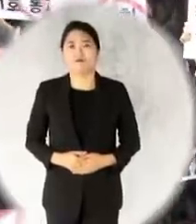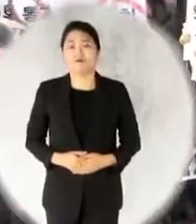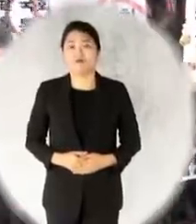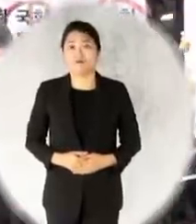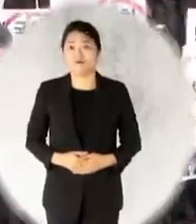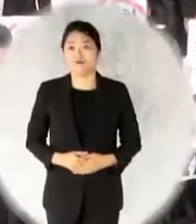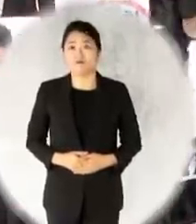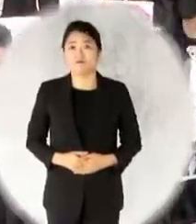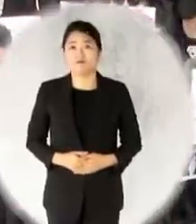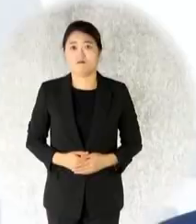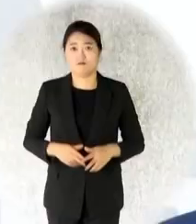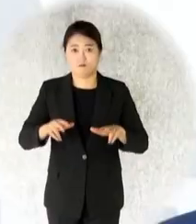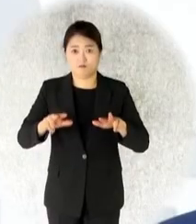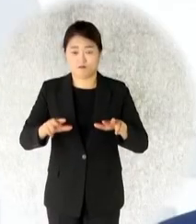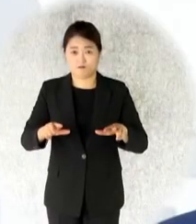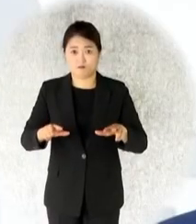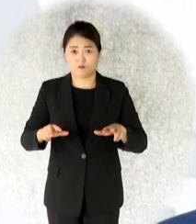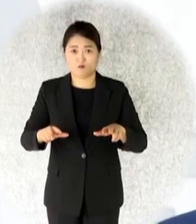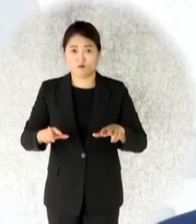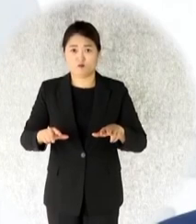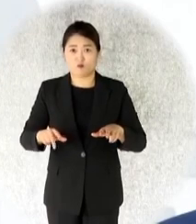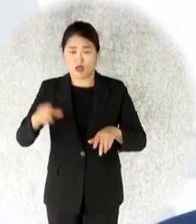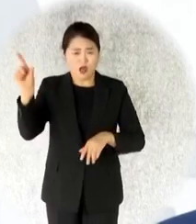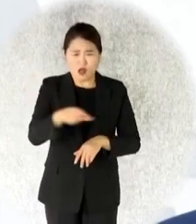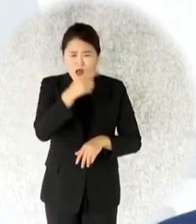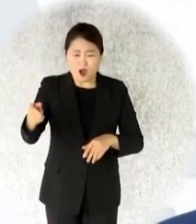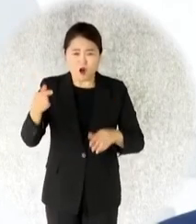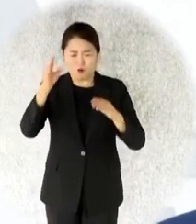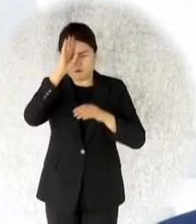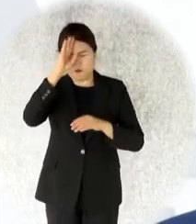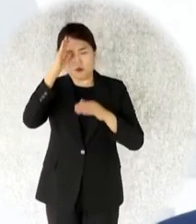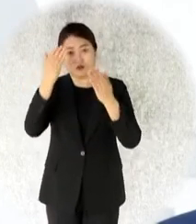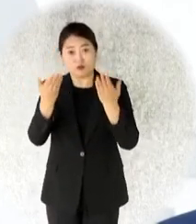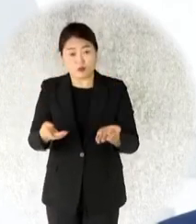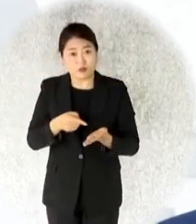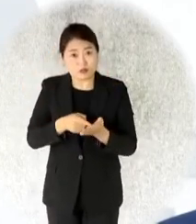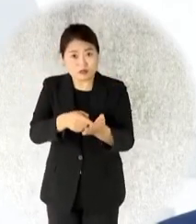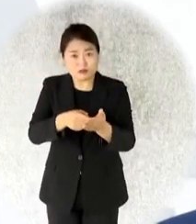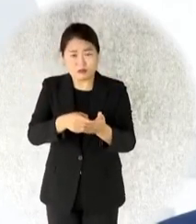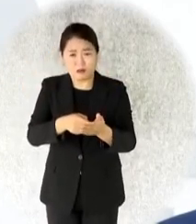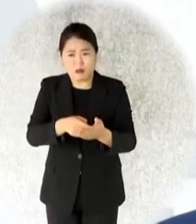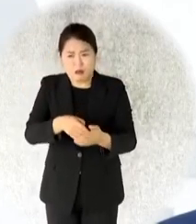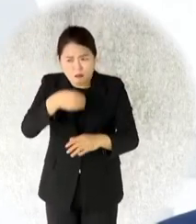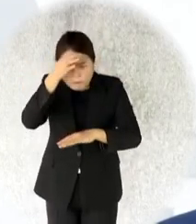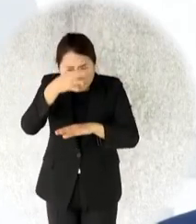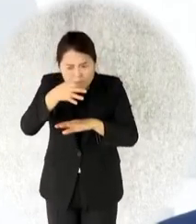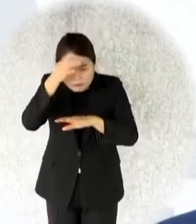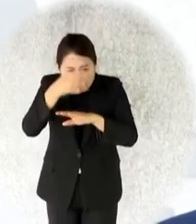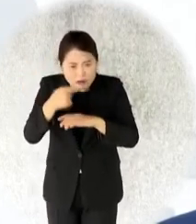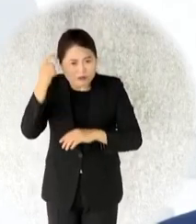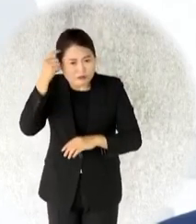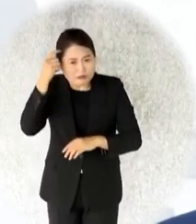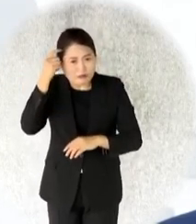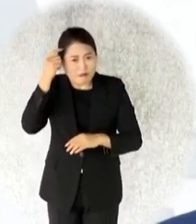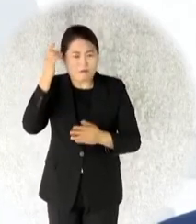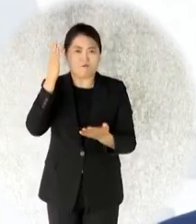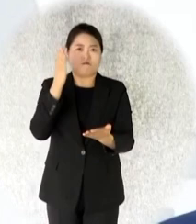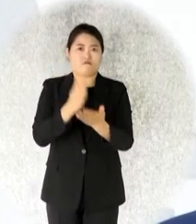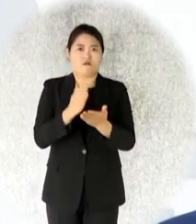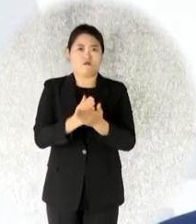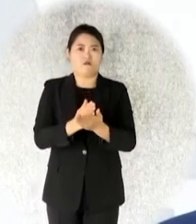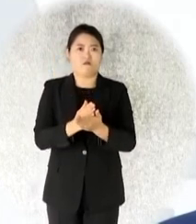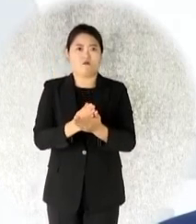이제는 더 이상 하루 병가를 쓰는 것이 민폐라는 생각을 하지 않도록 전수조사